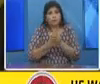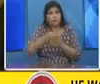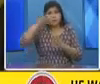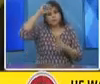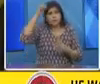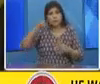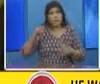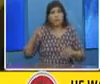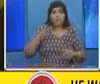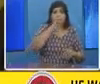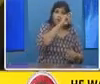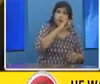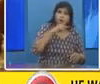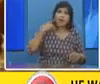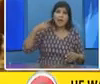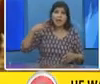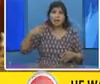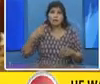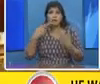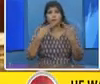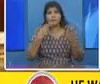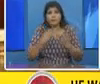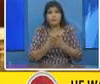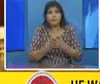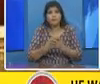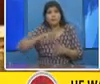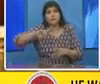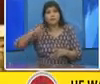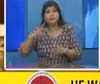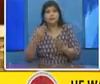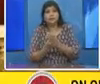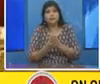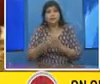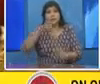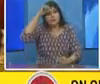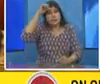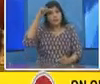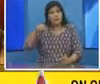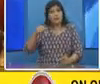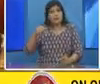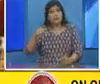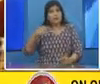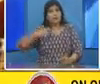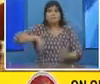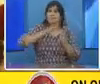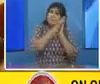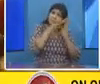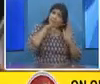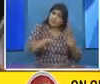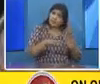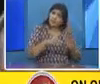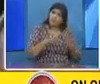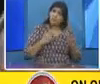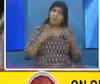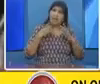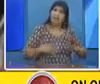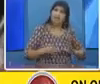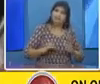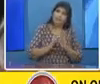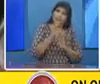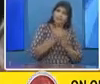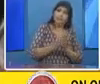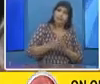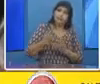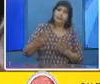एवं विदेशी भाषाएं बोल लेते थे। वे एक और भारतीय मुद्रा में रचे बसे थे तो दूसरी ओर